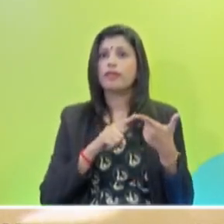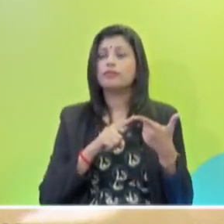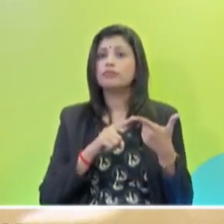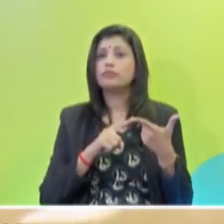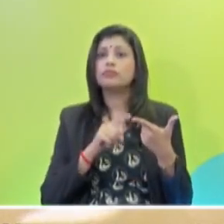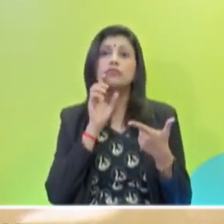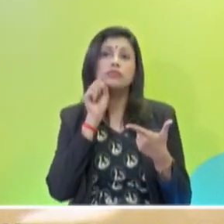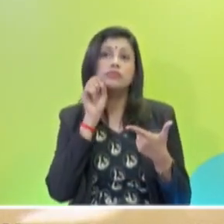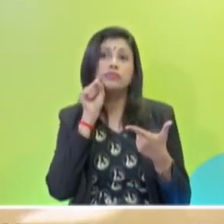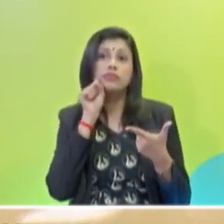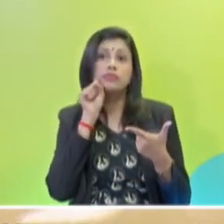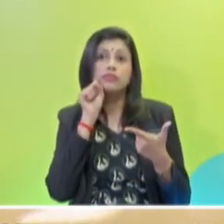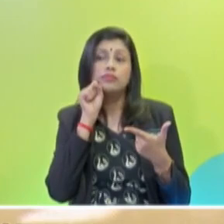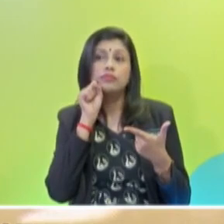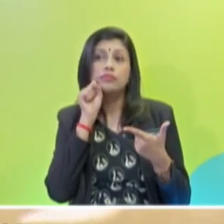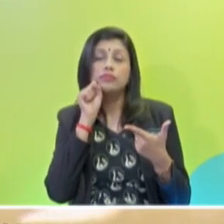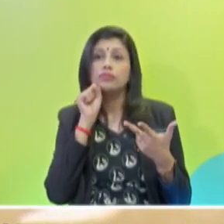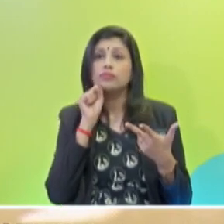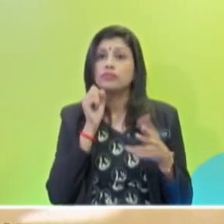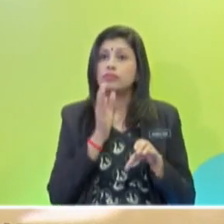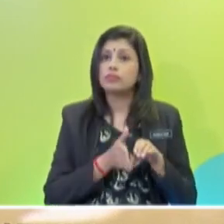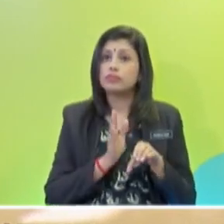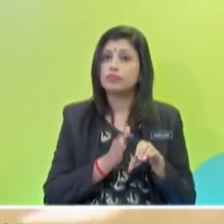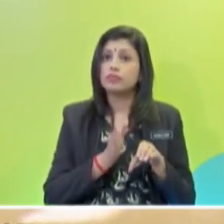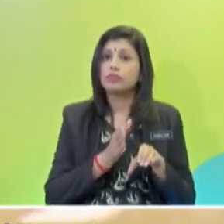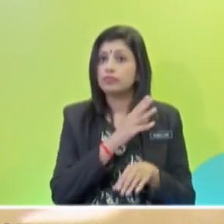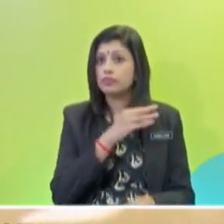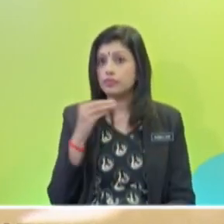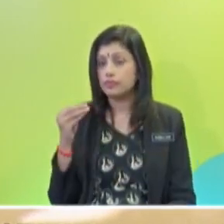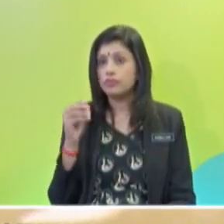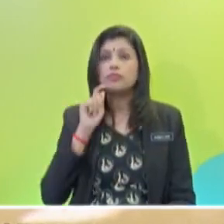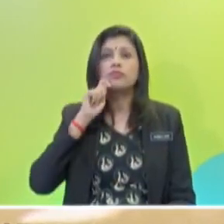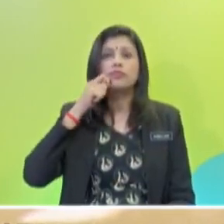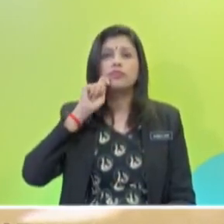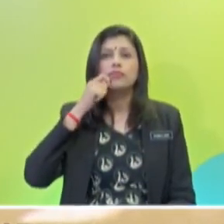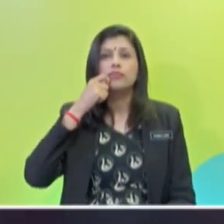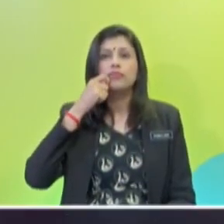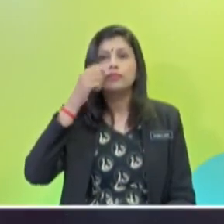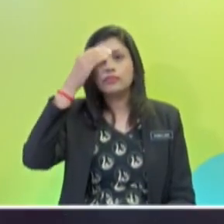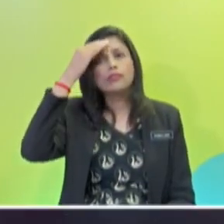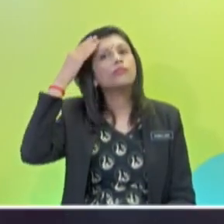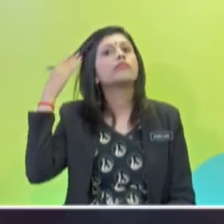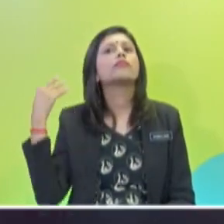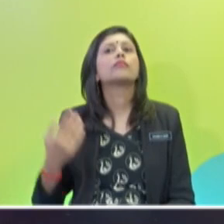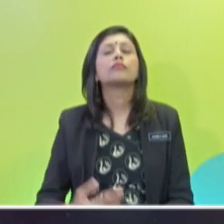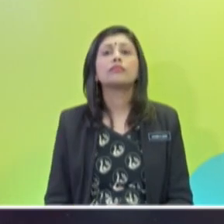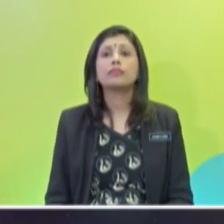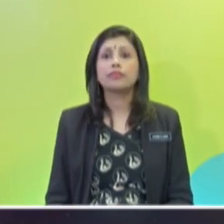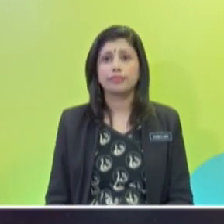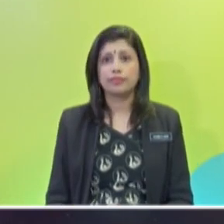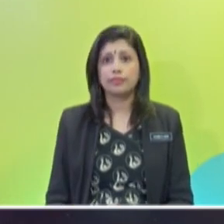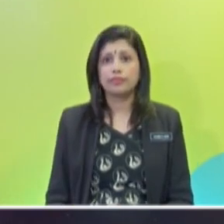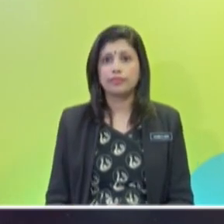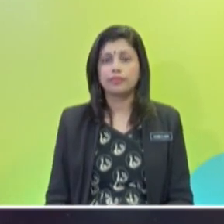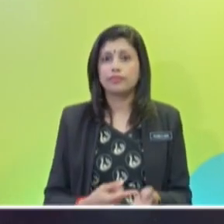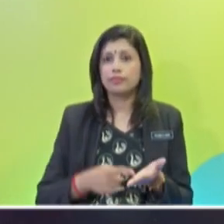ada lobak, kita ada timun dan juga tomato. Jadi ini yang kita dah belajar